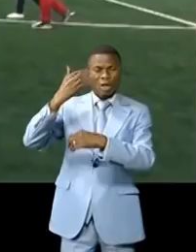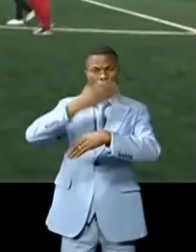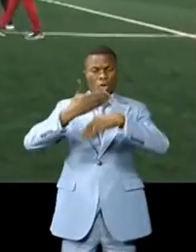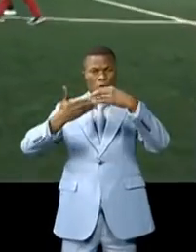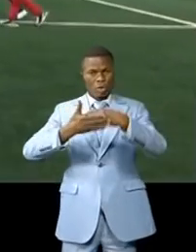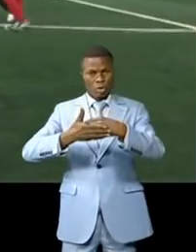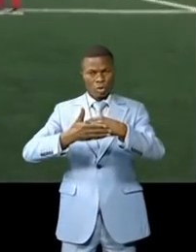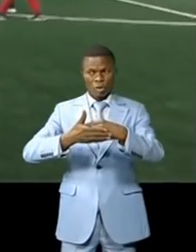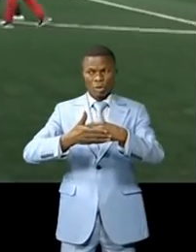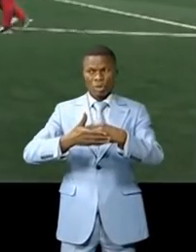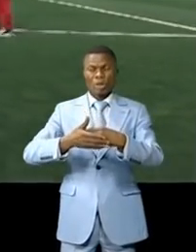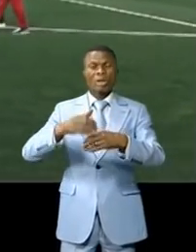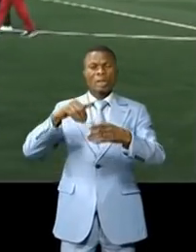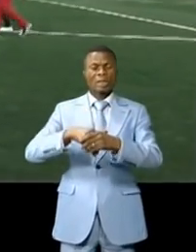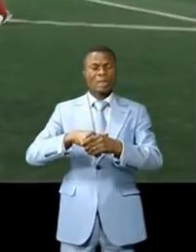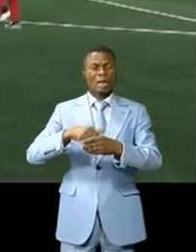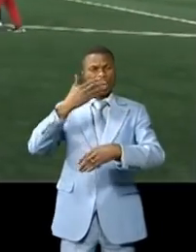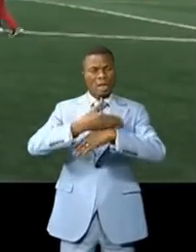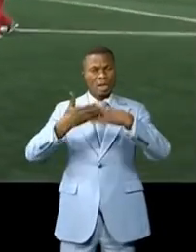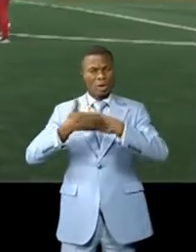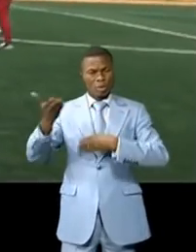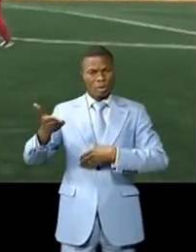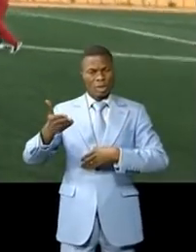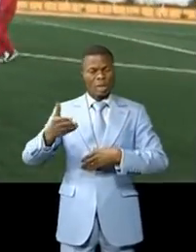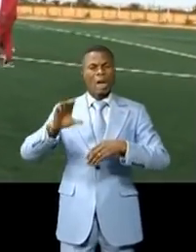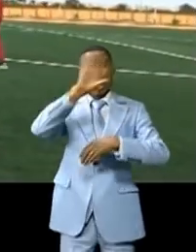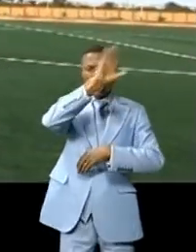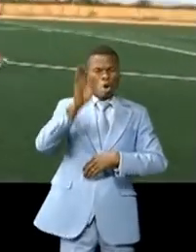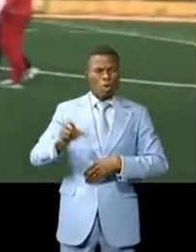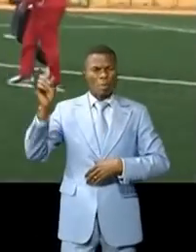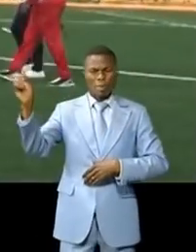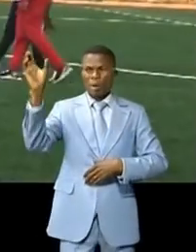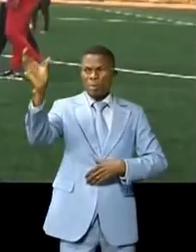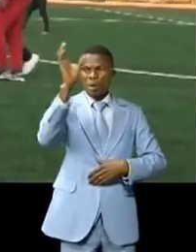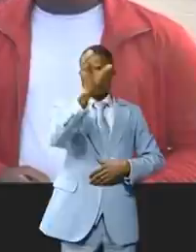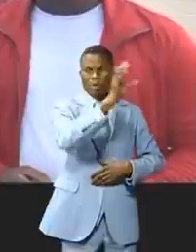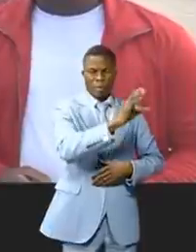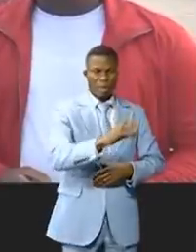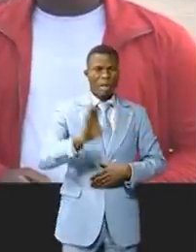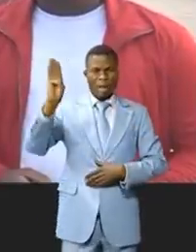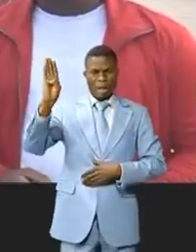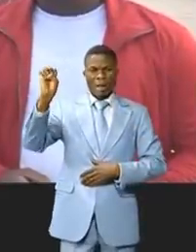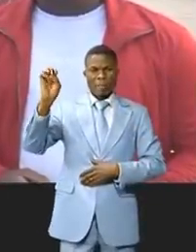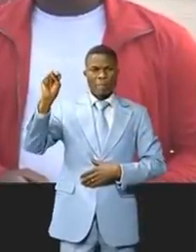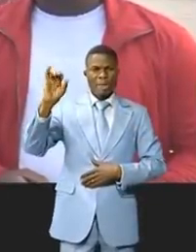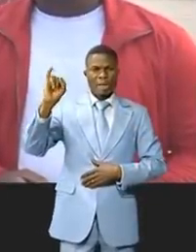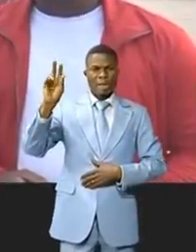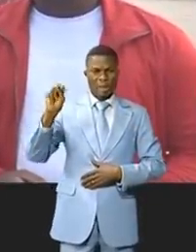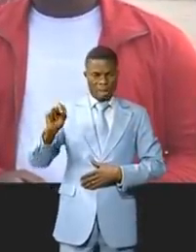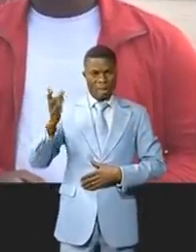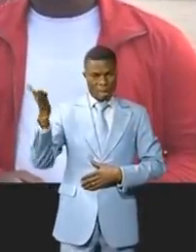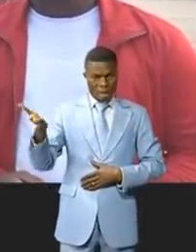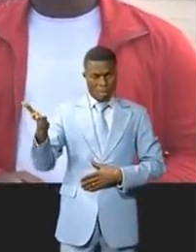stades municipaux qui sont construits dans toutes les communes du Bénin pratiquement.